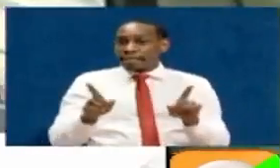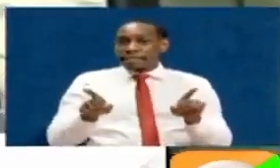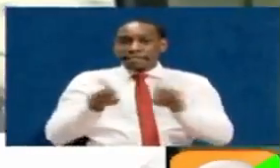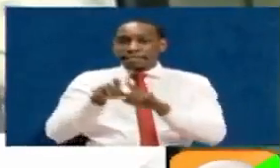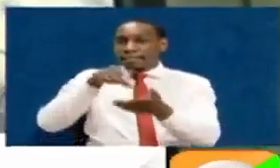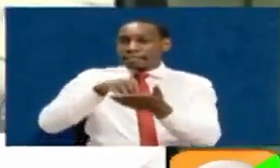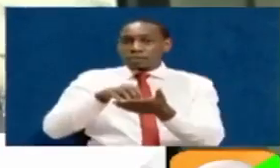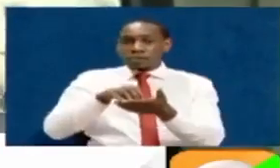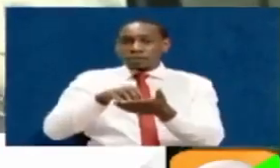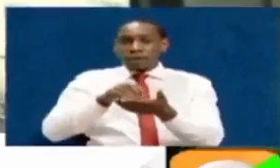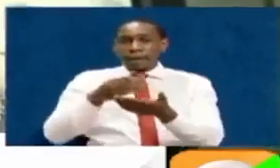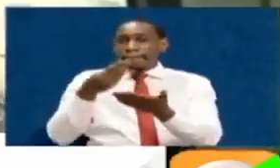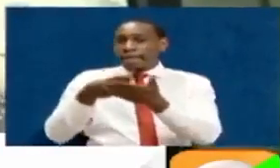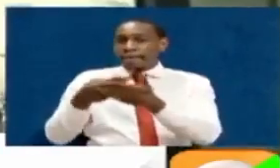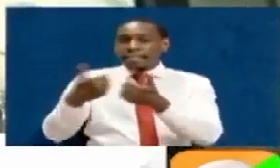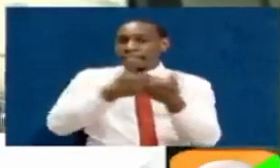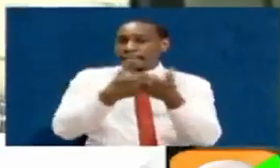hali ya kukosa mapeni,